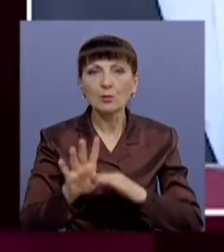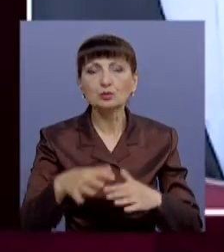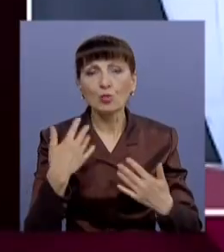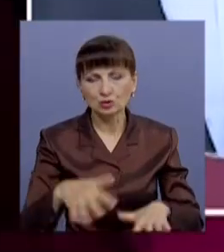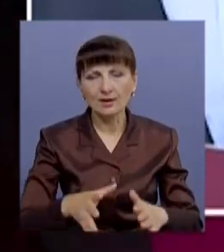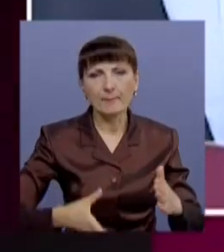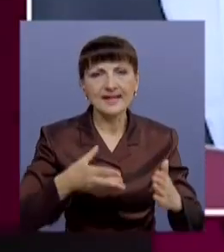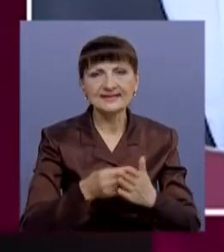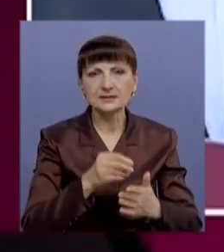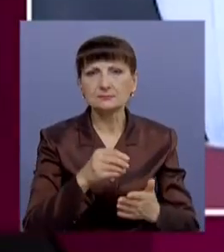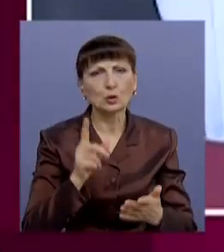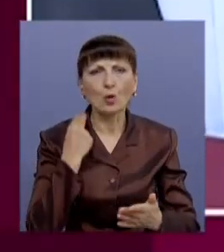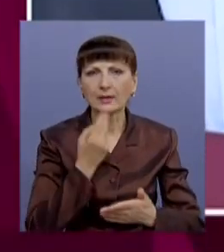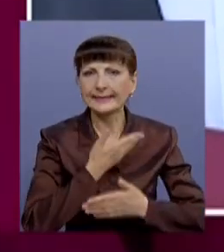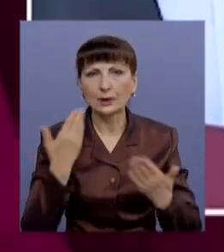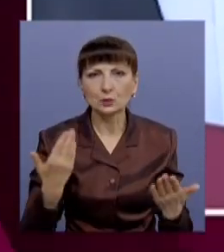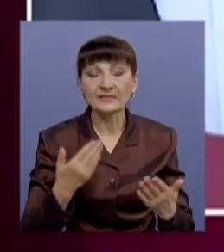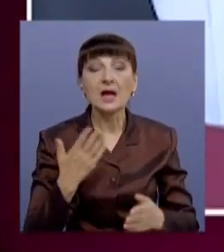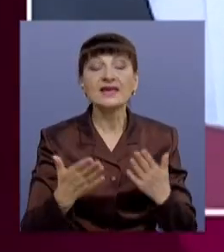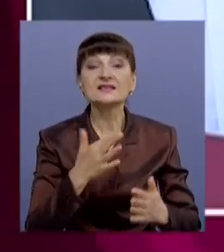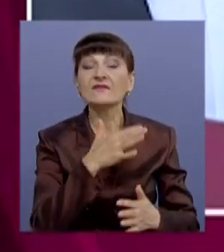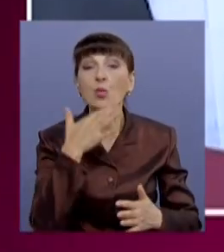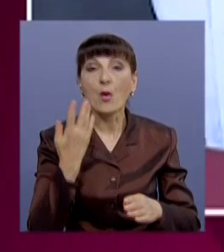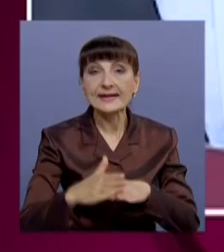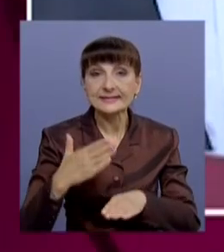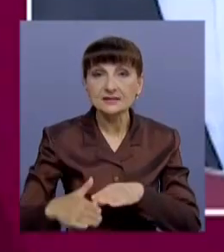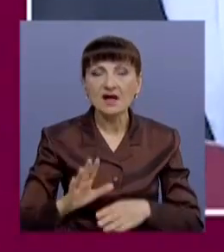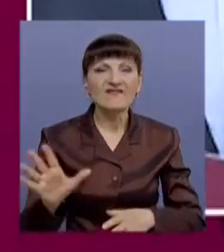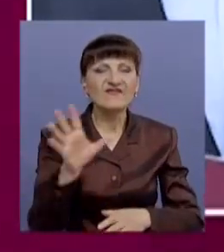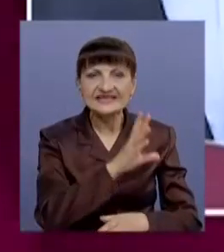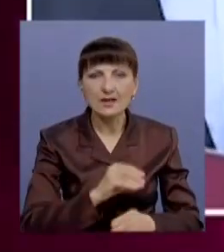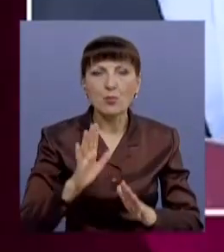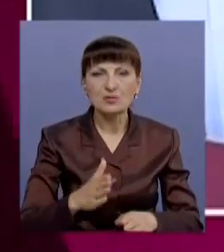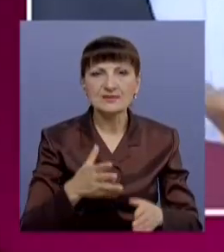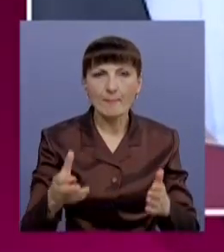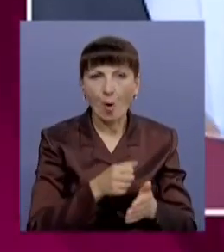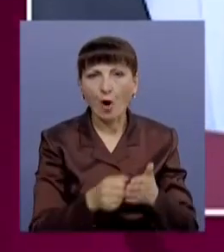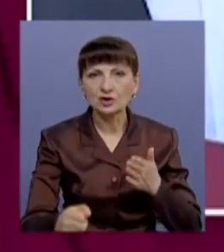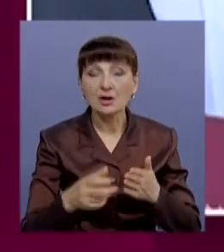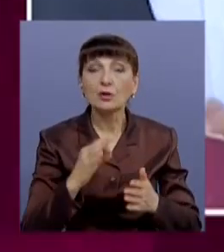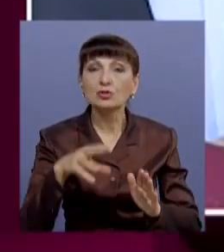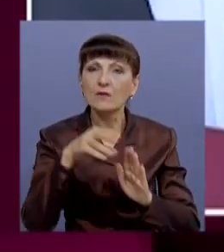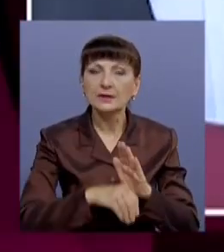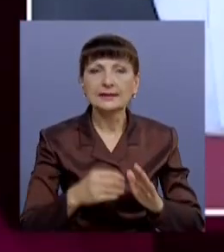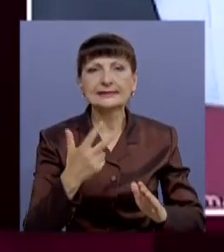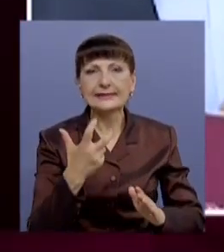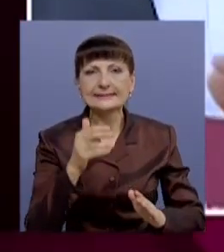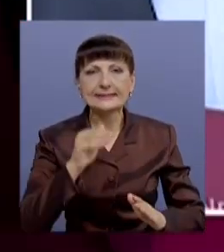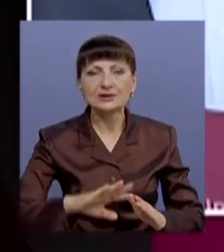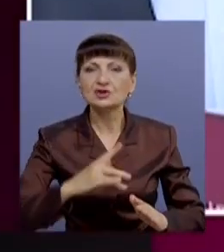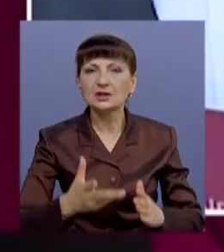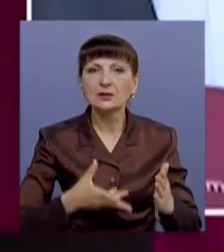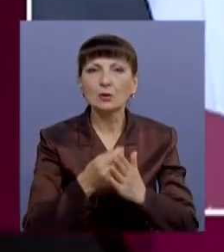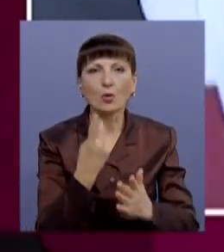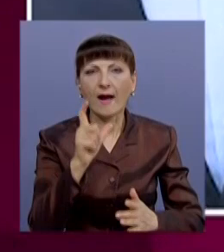погашение. Если же у заемщика несколько кредитов, то их погасят все. Но опять-таки в пределах указанных 300 тысяч тенге